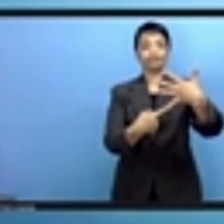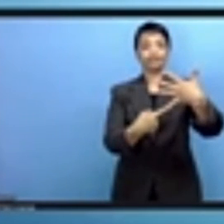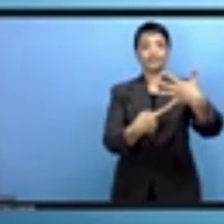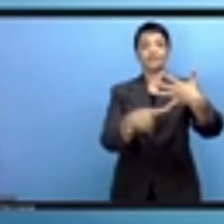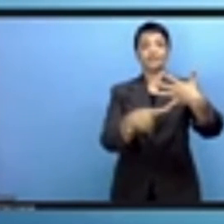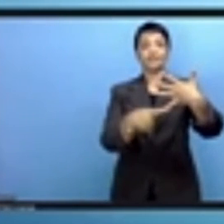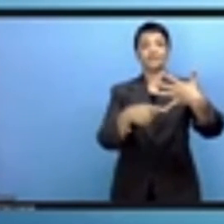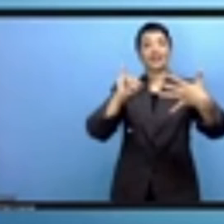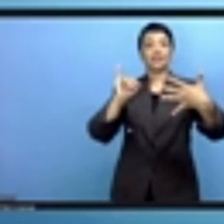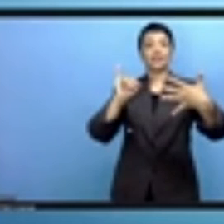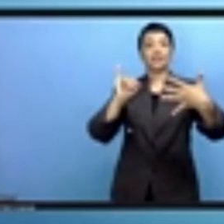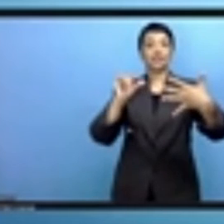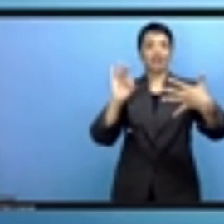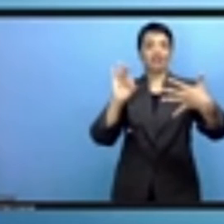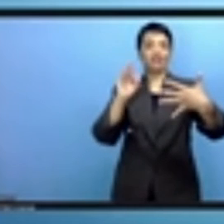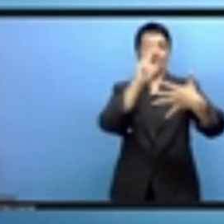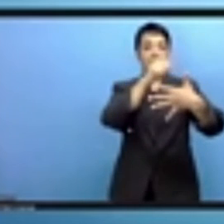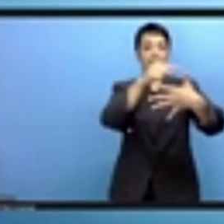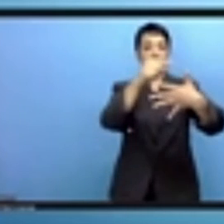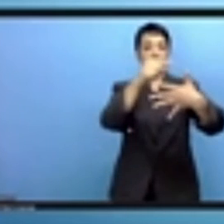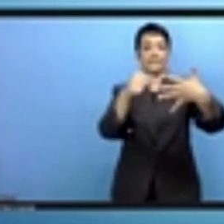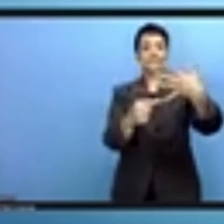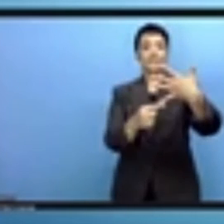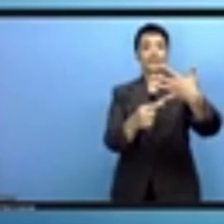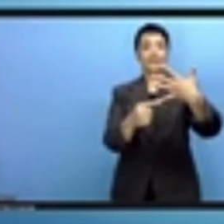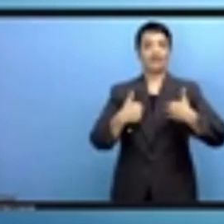程才刚刚开始。